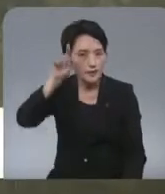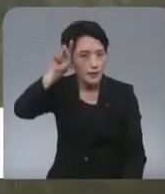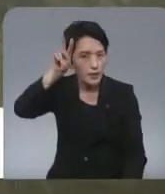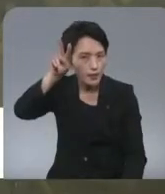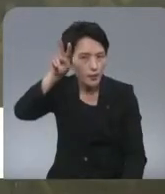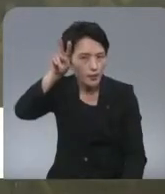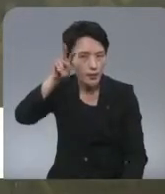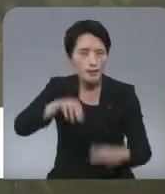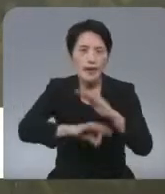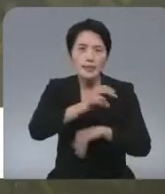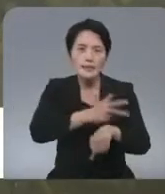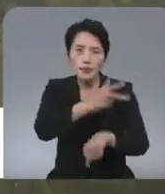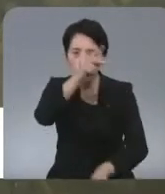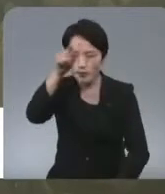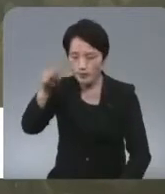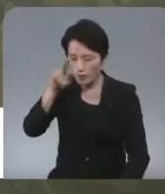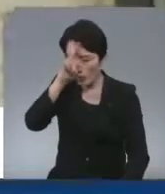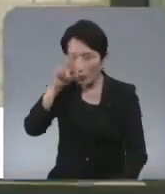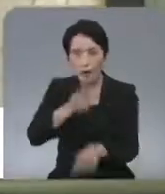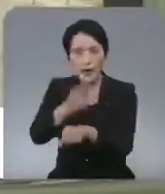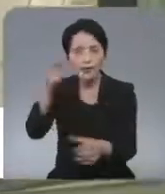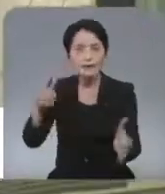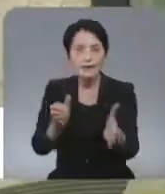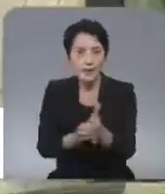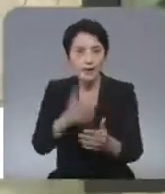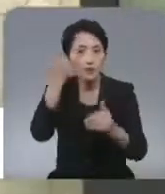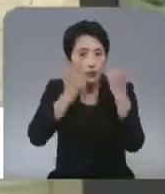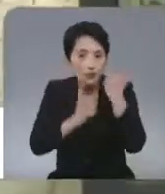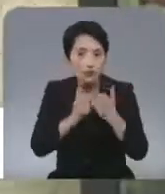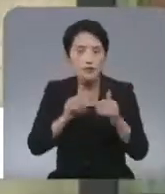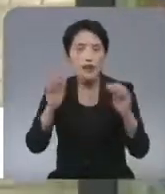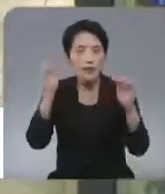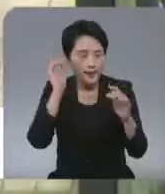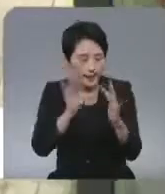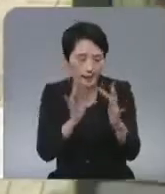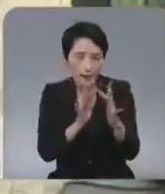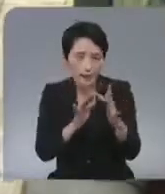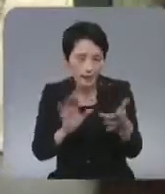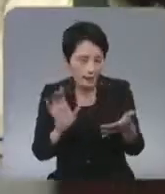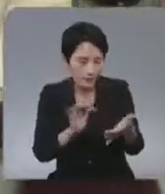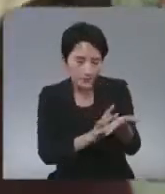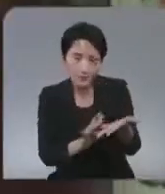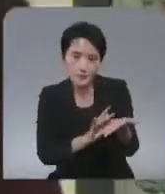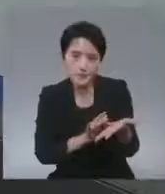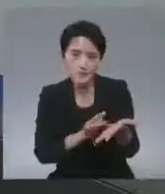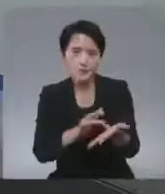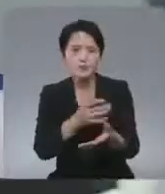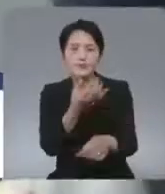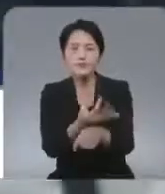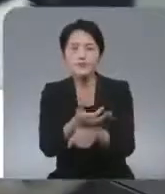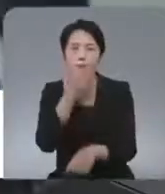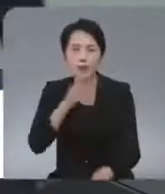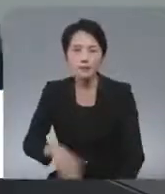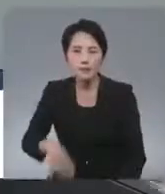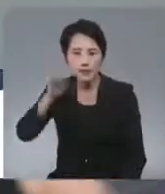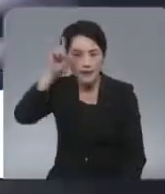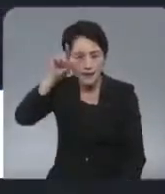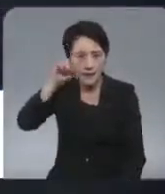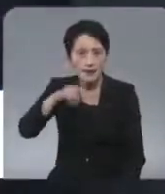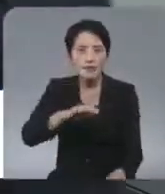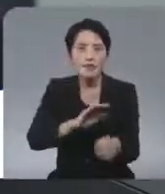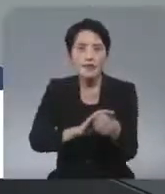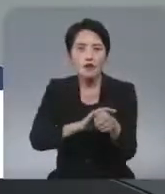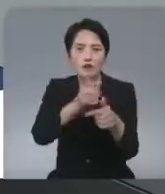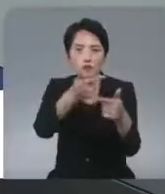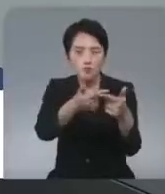可购买4张单程票或8张往返票。为防止新冠疫情蔓延，韩国铁道公社今年也只